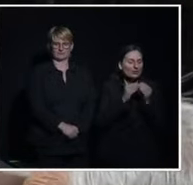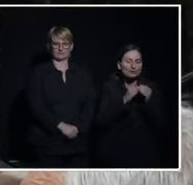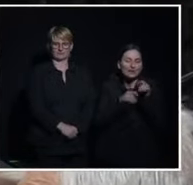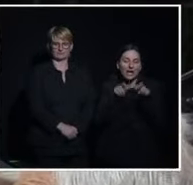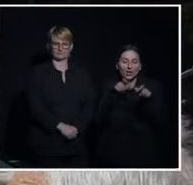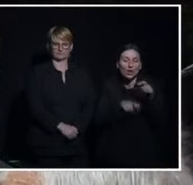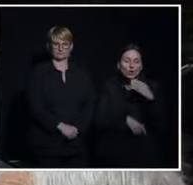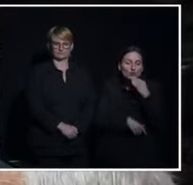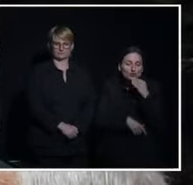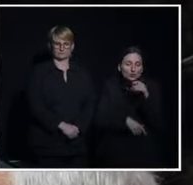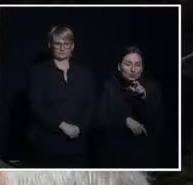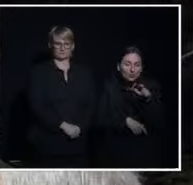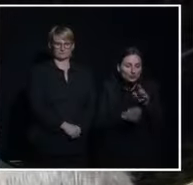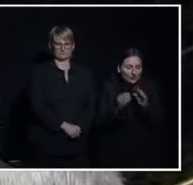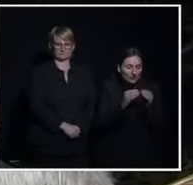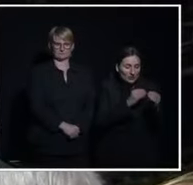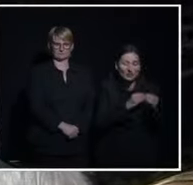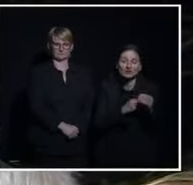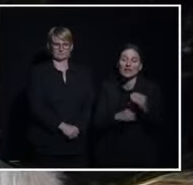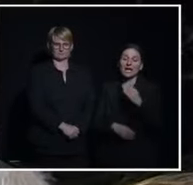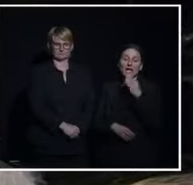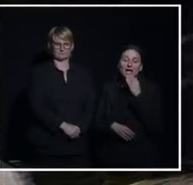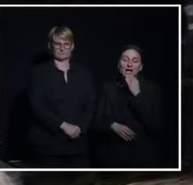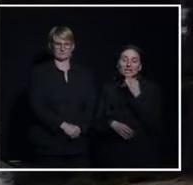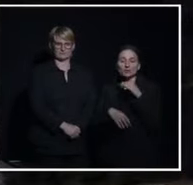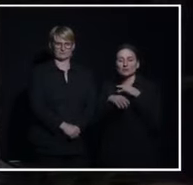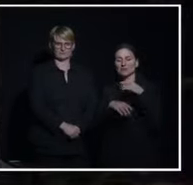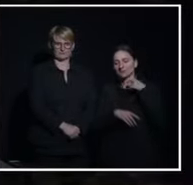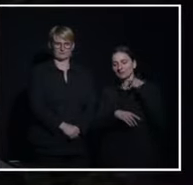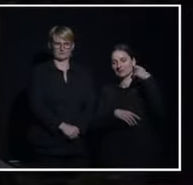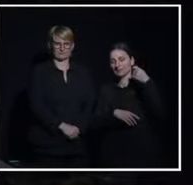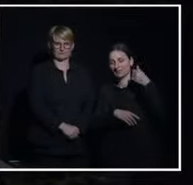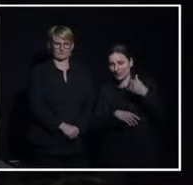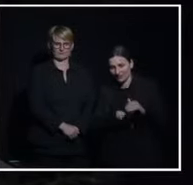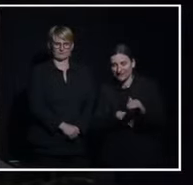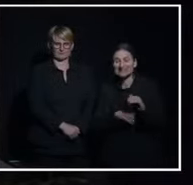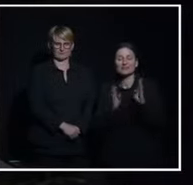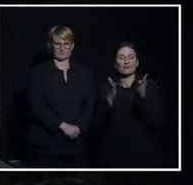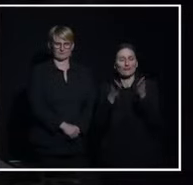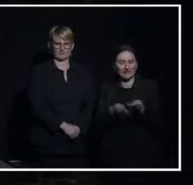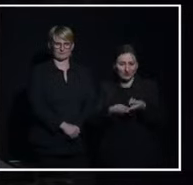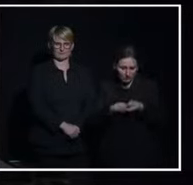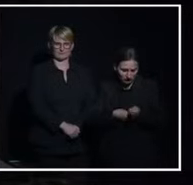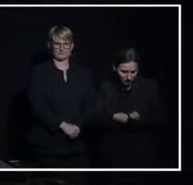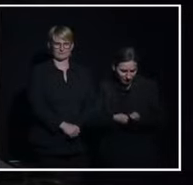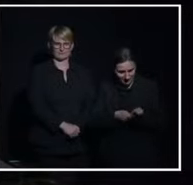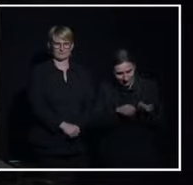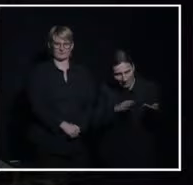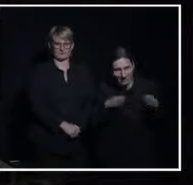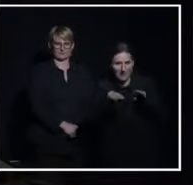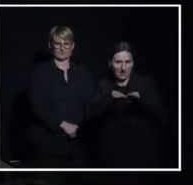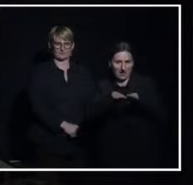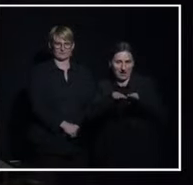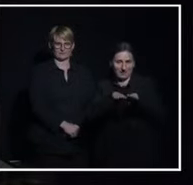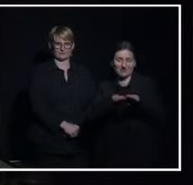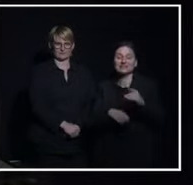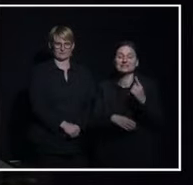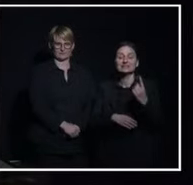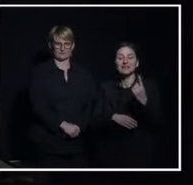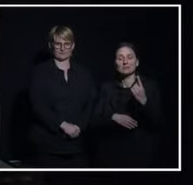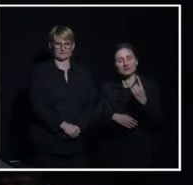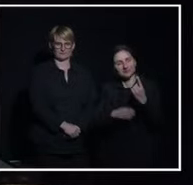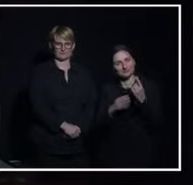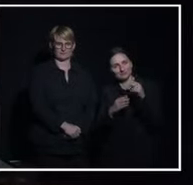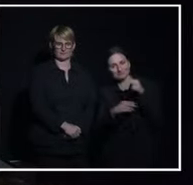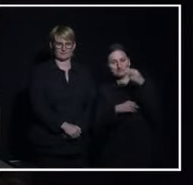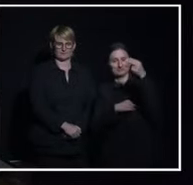und der aber dann auch eine Jüdin, die ums Leben gekommen ist, die sich das Leben genommen hat, sogar dort auf dem Friedhof begraben hat. Es ist erst dann Gerechter der Völker geworden,